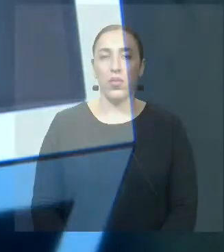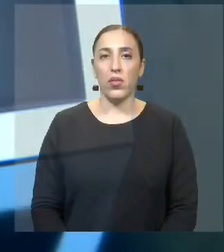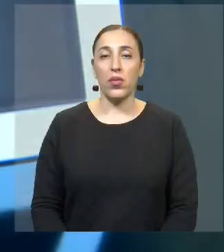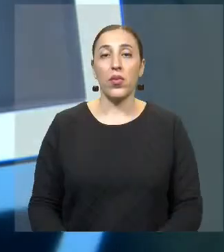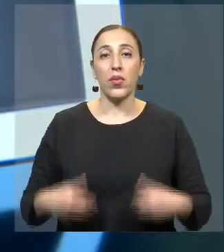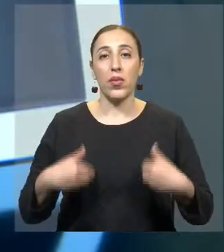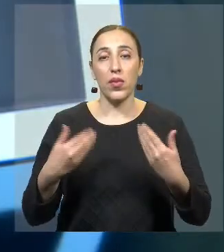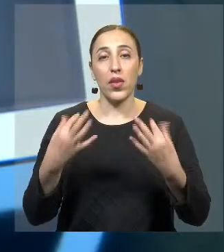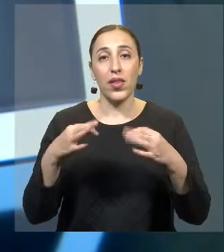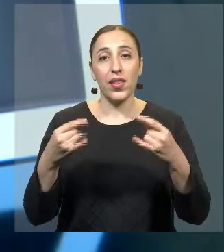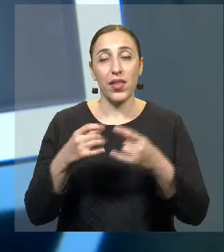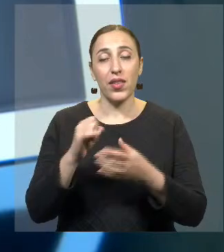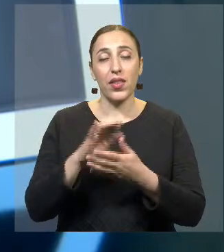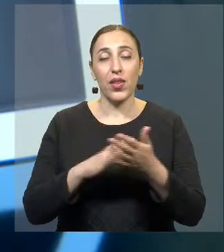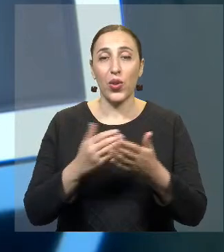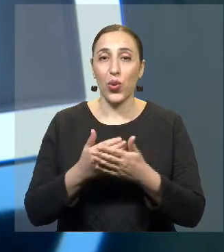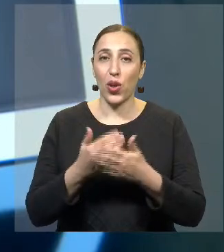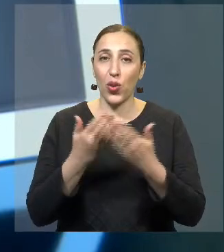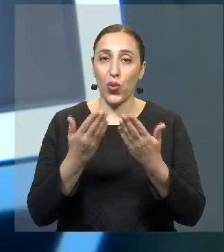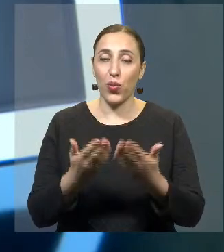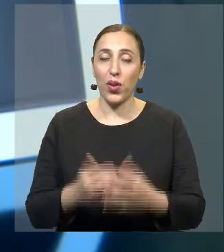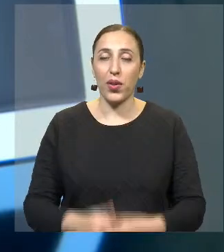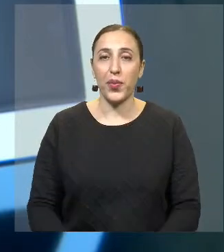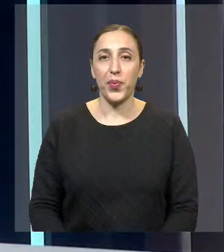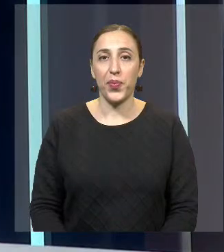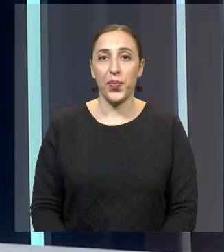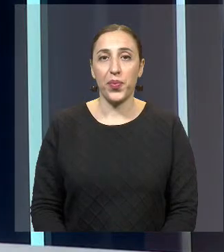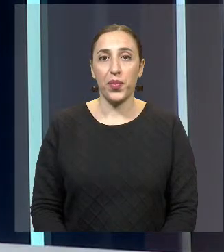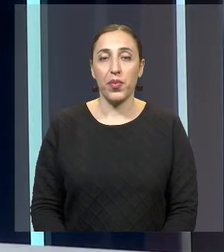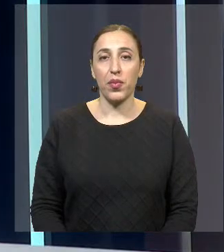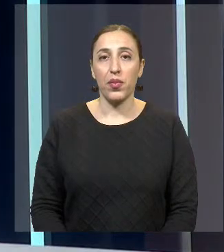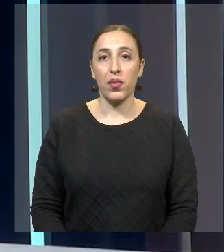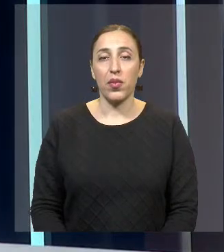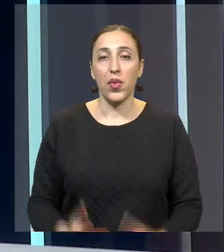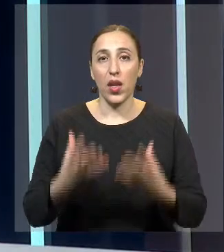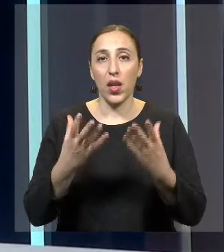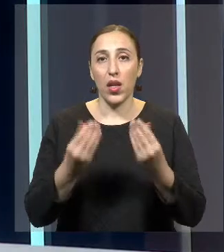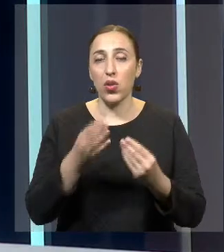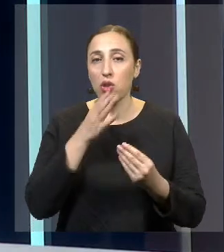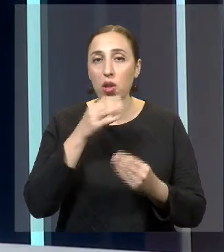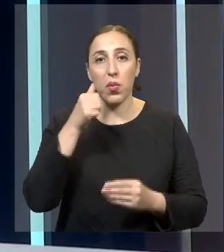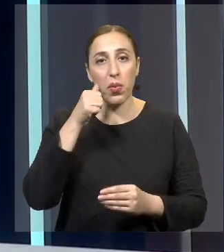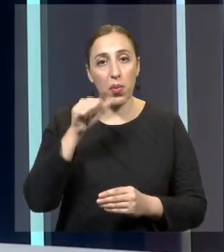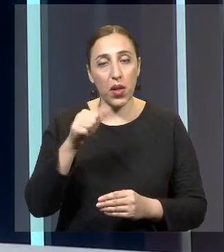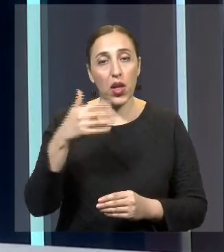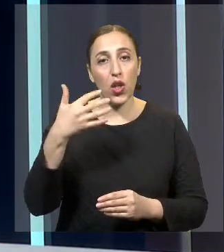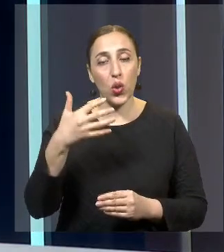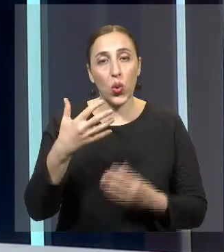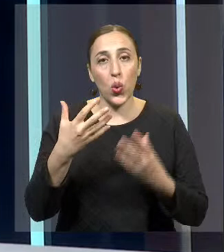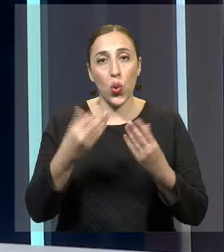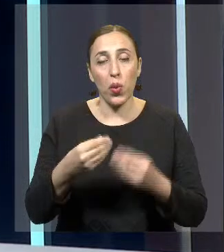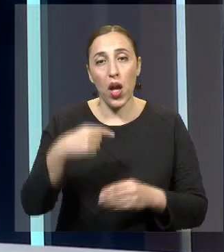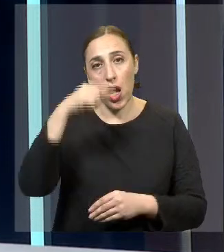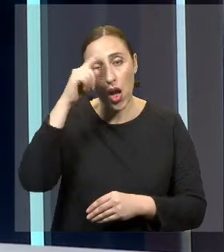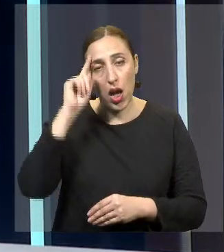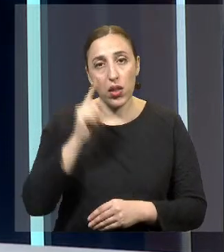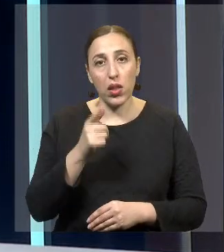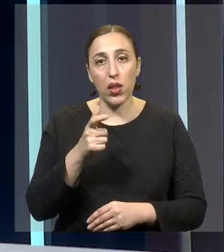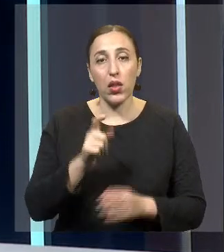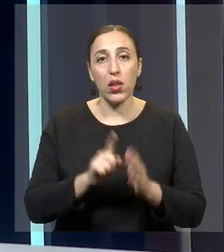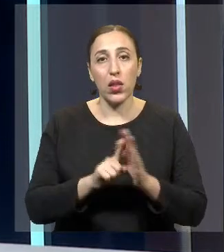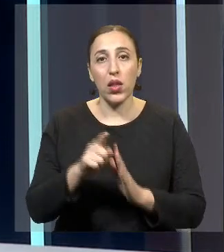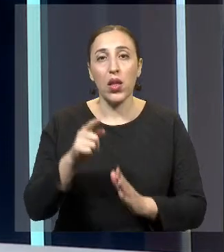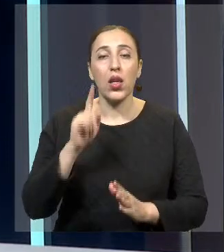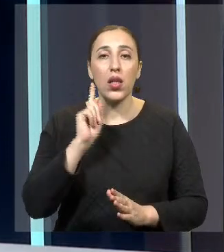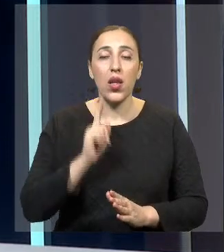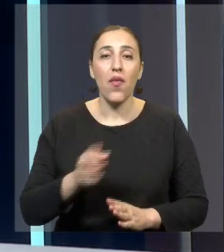Դարի օր ուղի եթերում ազադության դուրերի թողարկումն եմ. Այսոր ժամը 13.50 սահմաներում ադրբեջանը գրակ է բացել